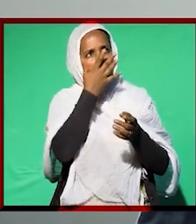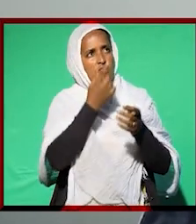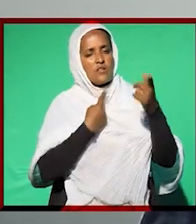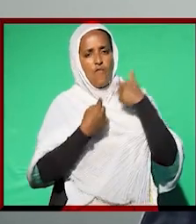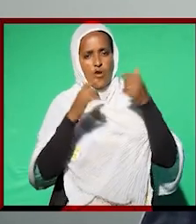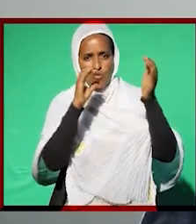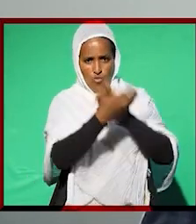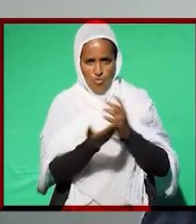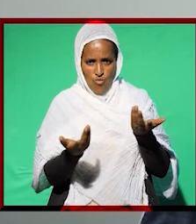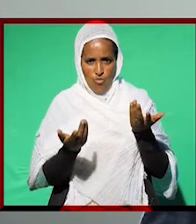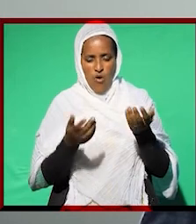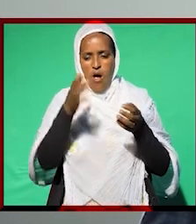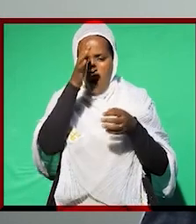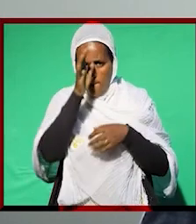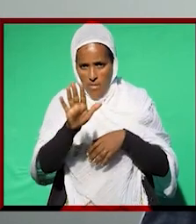ውጪ ናፋቂ ሆኖ